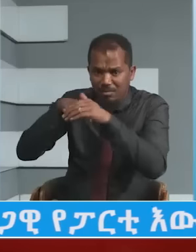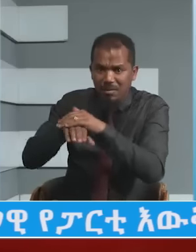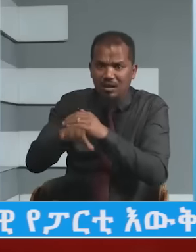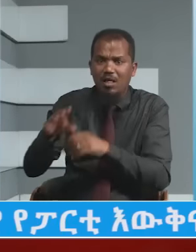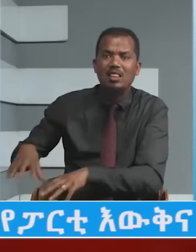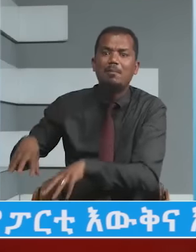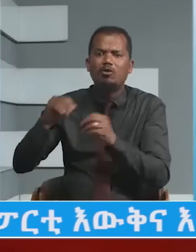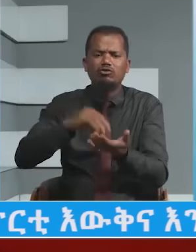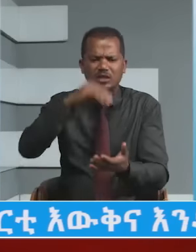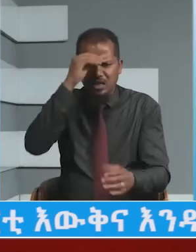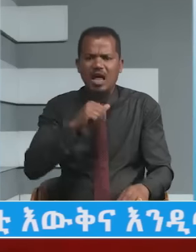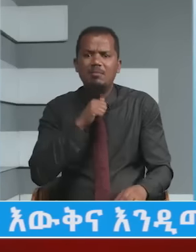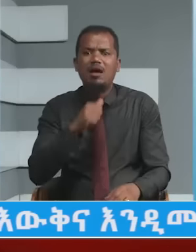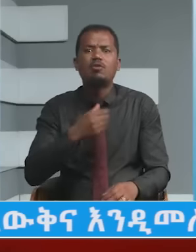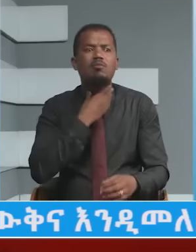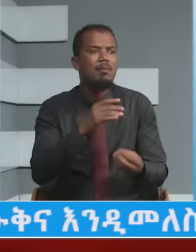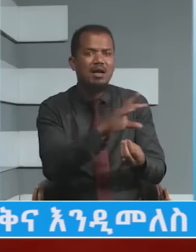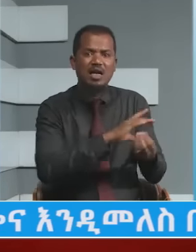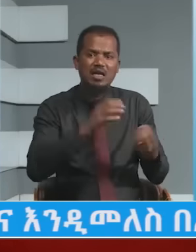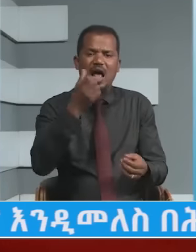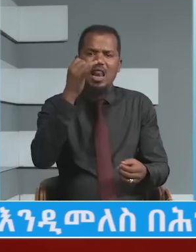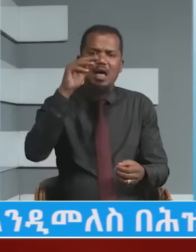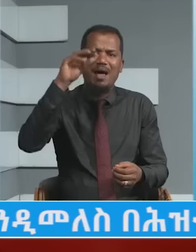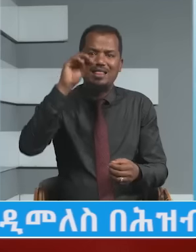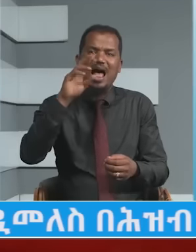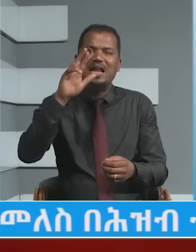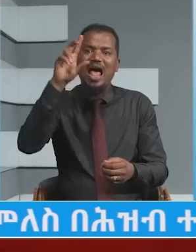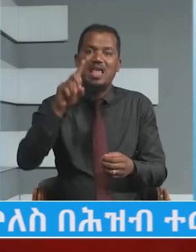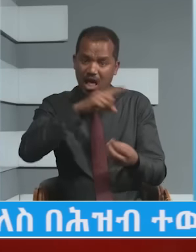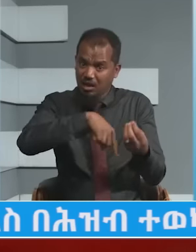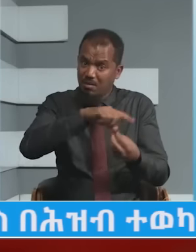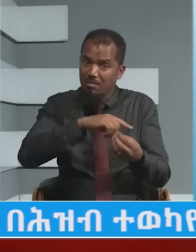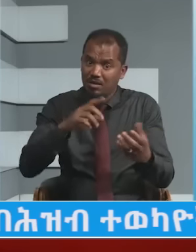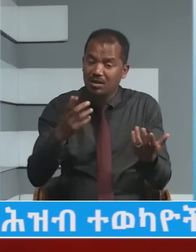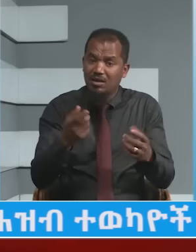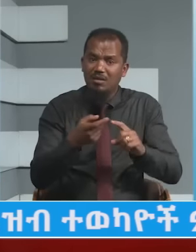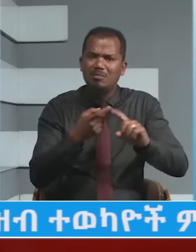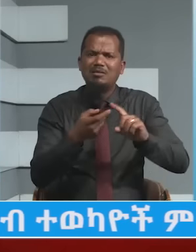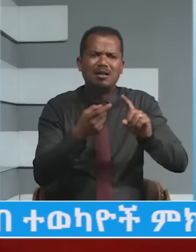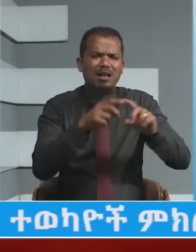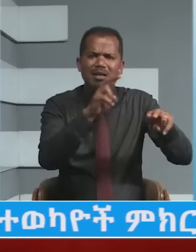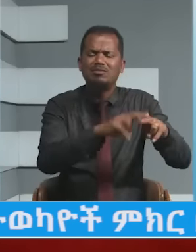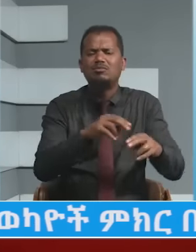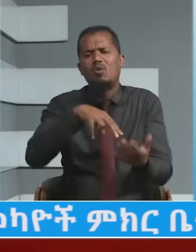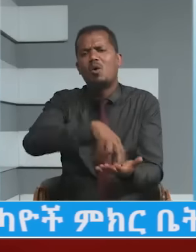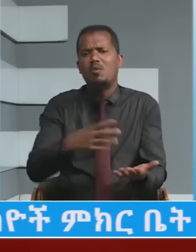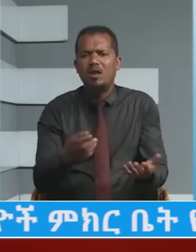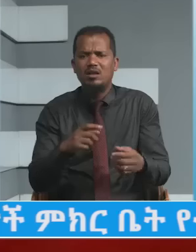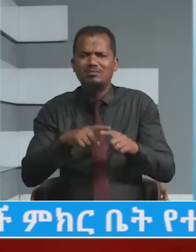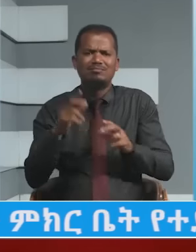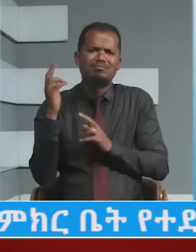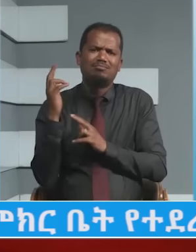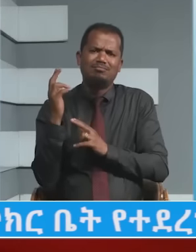በመግባት ተማሪዎች እንዳይማሩ በአማራ ክልል ወይ በአላማጣ በራያ ያለው ኢንሻአላህ የጸጥታ ክፍል መሳሪያው አራግፏል፣ ተበትኗል። እነሱ